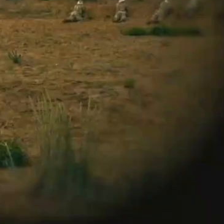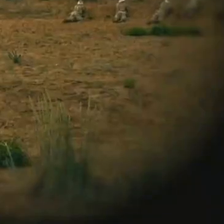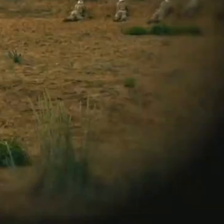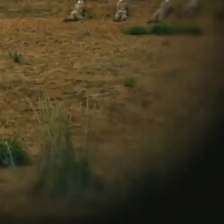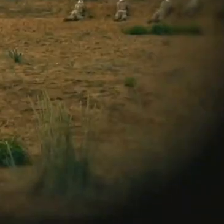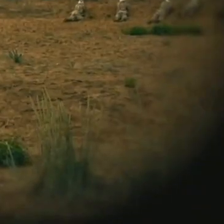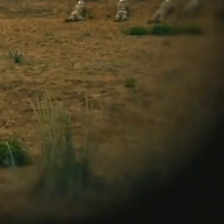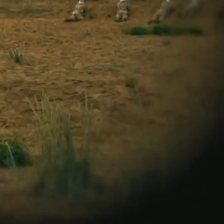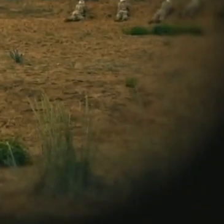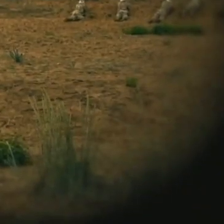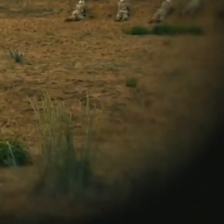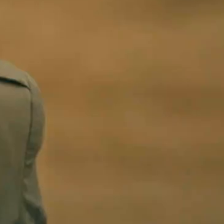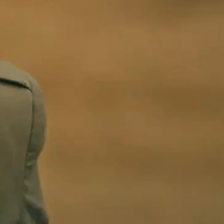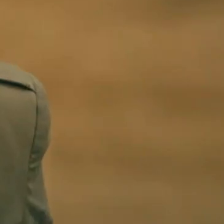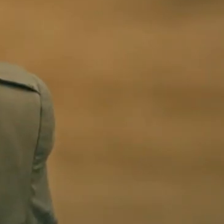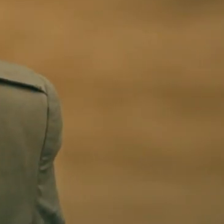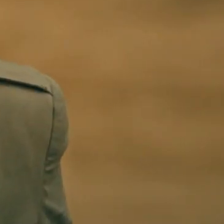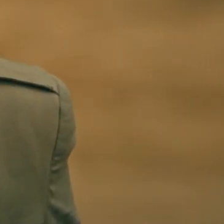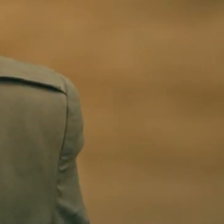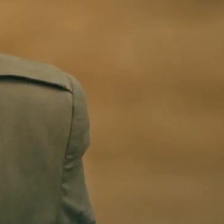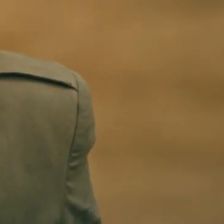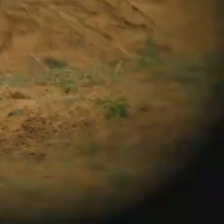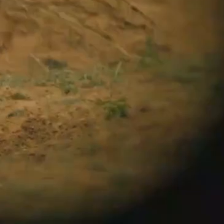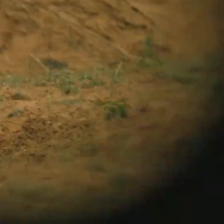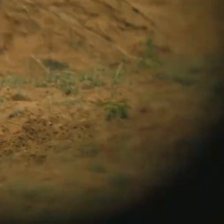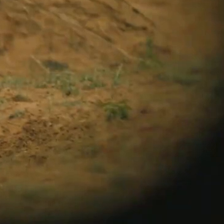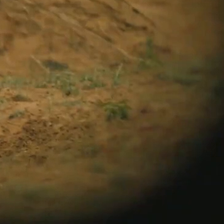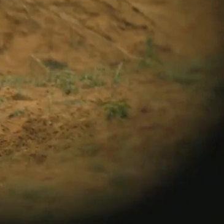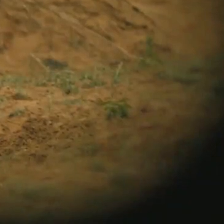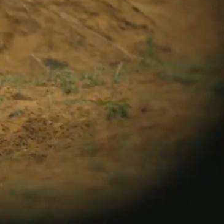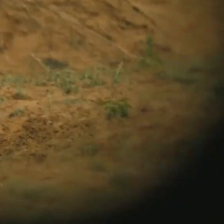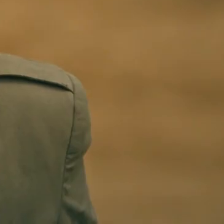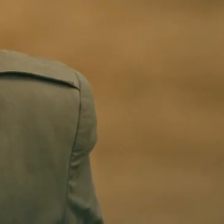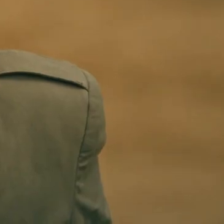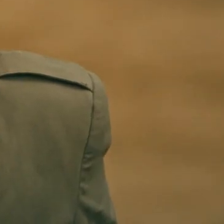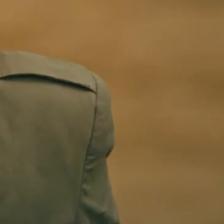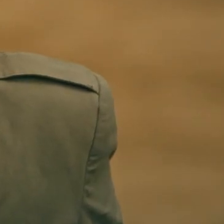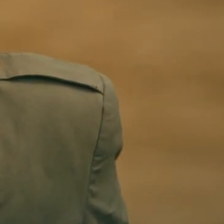Cooks uzaktan dürbünle nöbet tutan askerleri gözetliyordu, dürbünü indirdi.